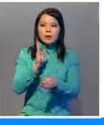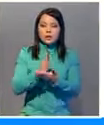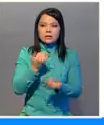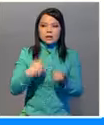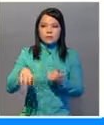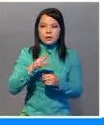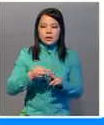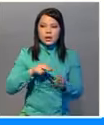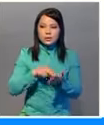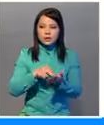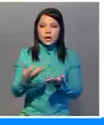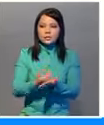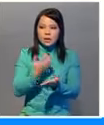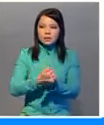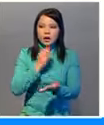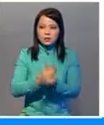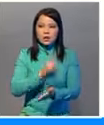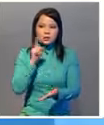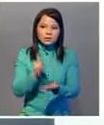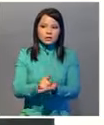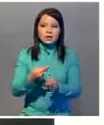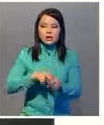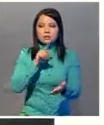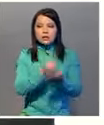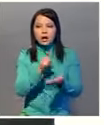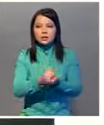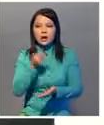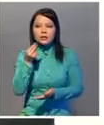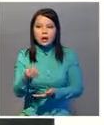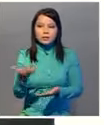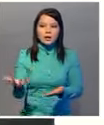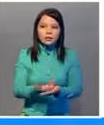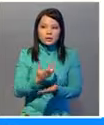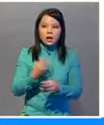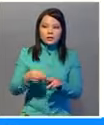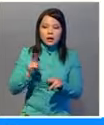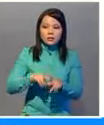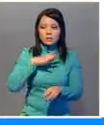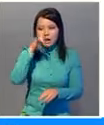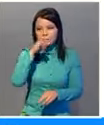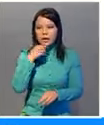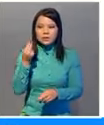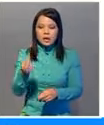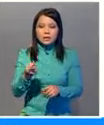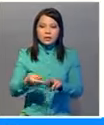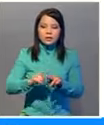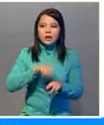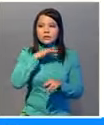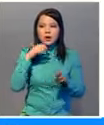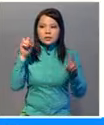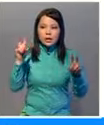тек қана қосымша құн тапса ғана алады. Подоходный налогты айтатын болсақ, тек таза пайдадан ғана төлейтін салықтар. Тағы да басқа